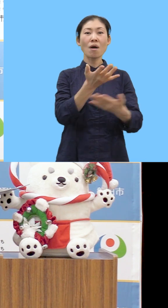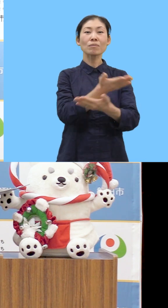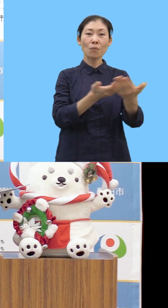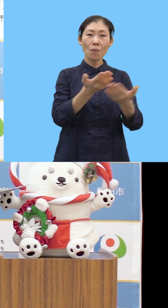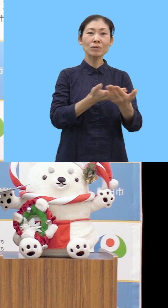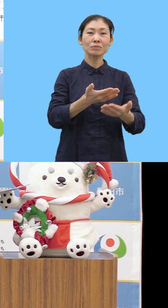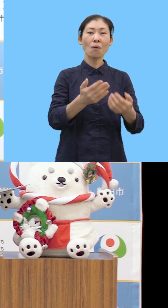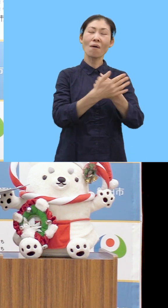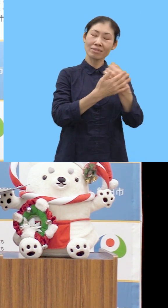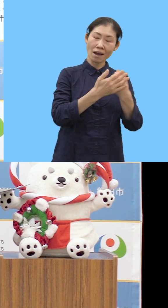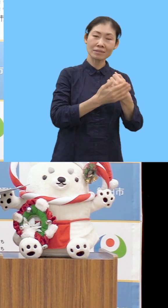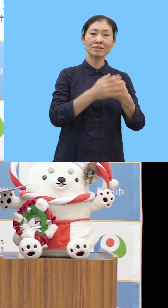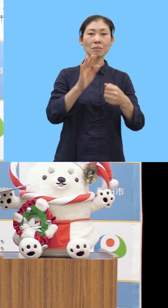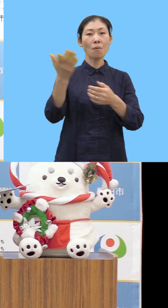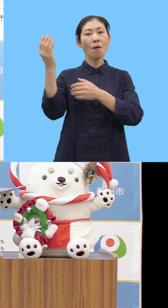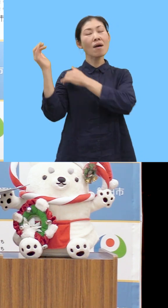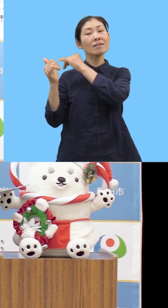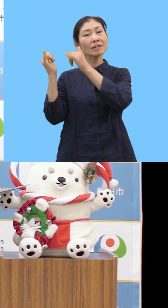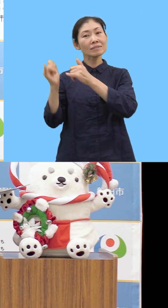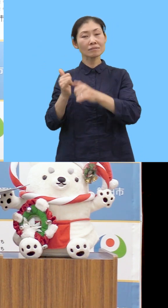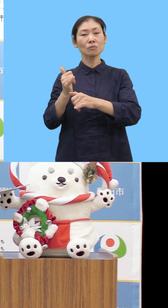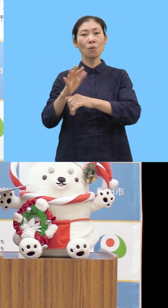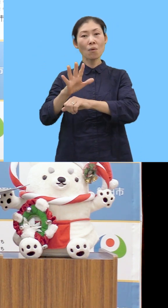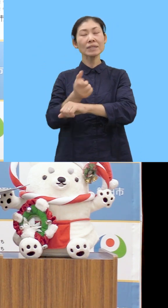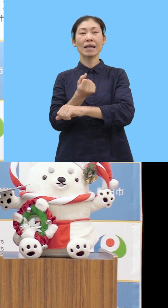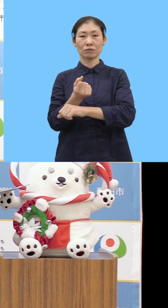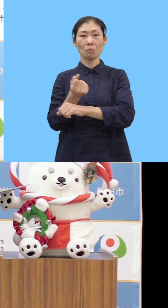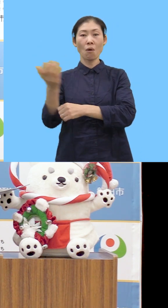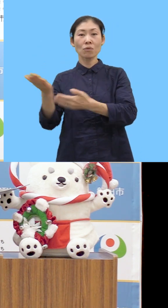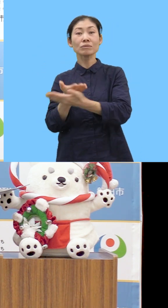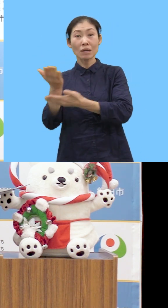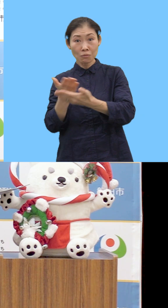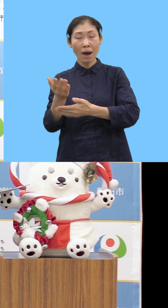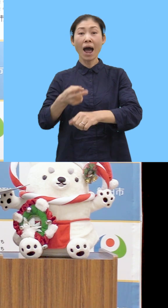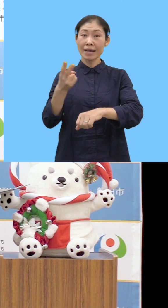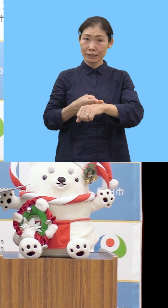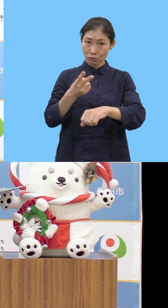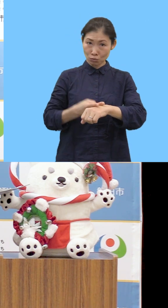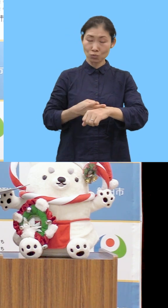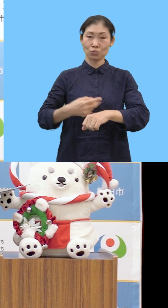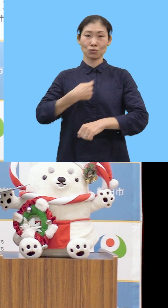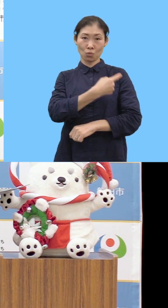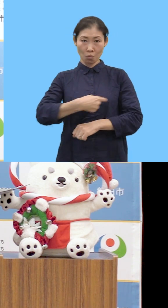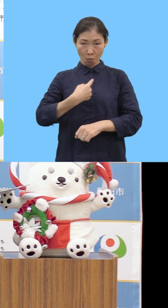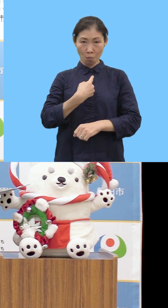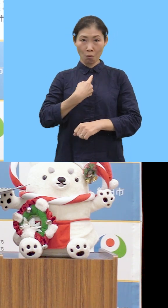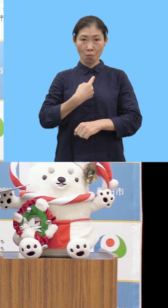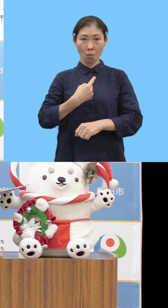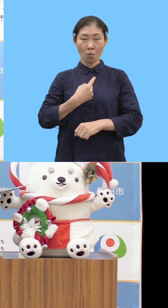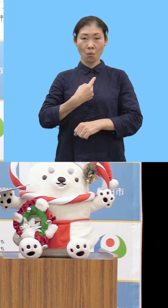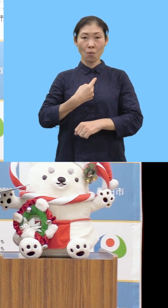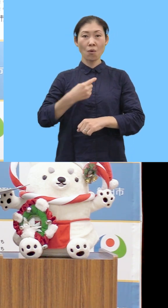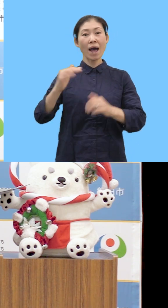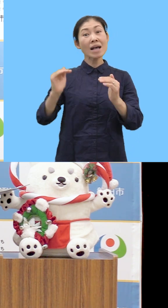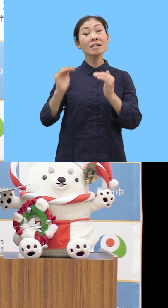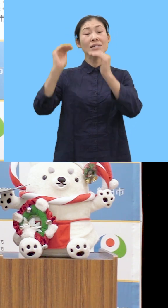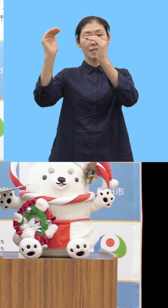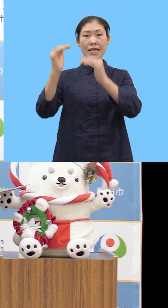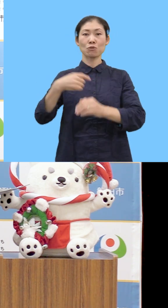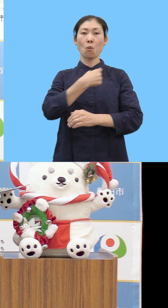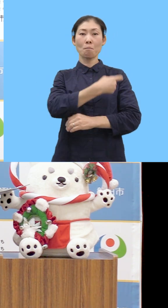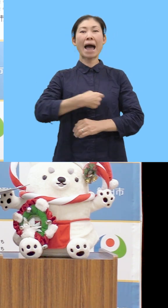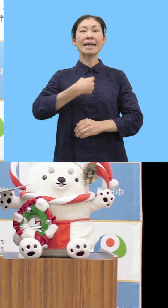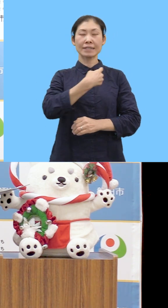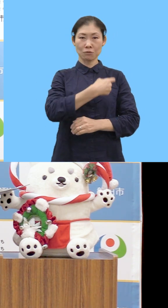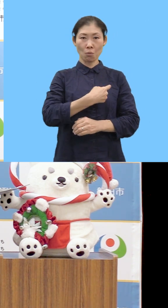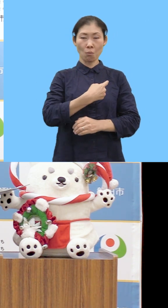て、技術的にも、そして心的にもですね、気持ち的にもそうですし、成長マインドというのを大いに感